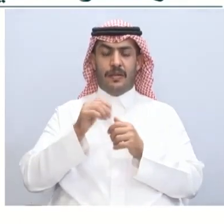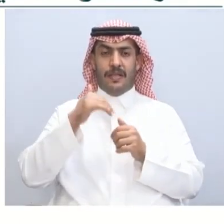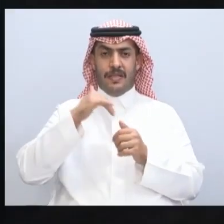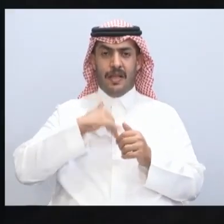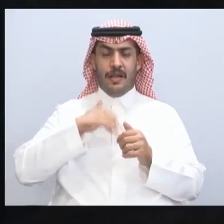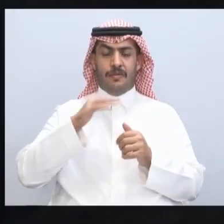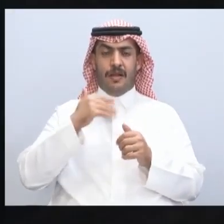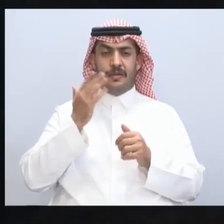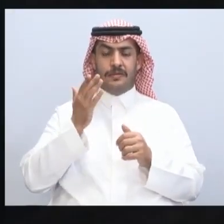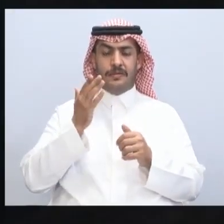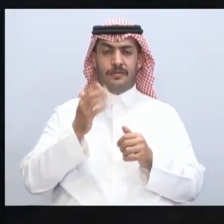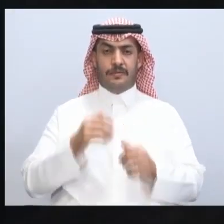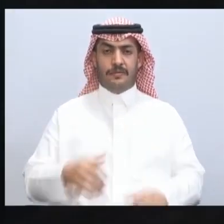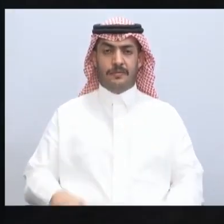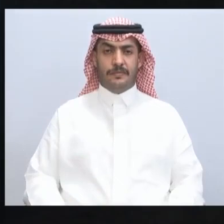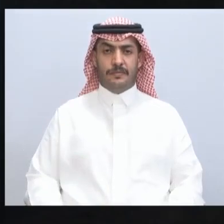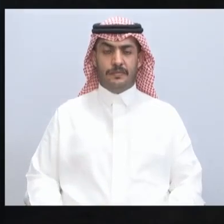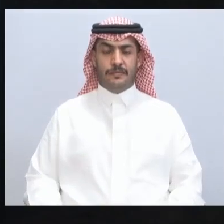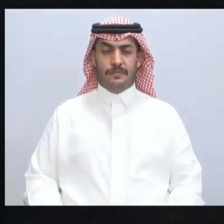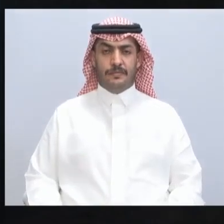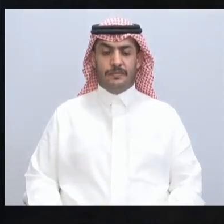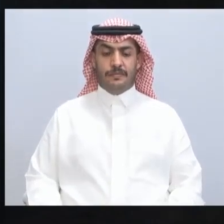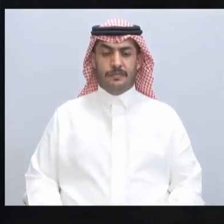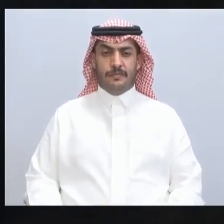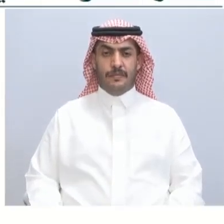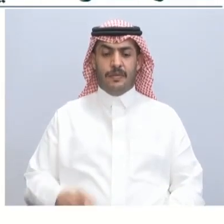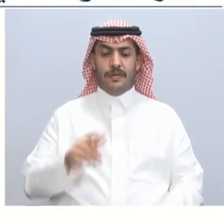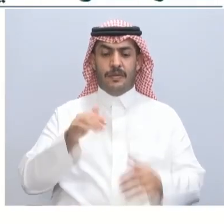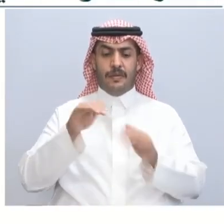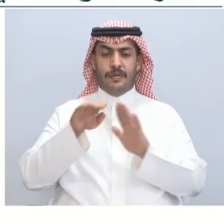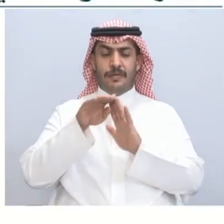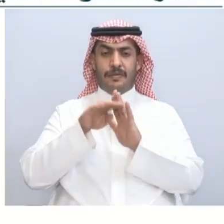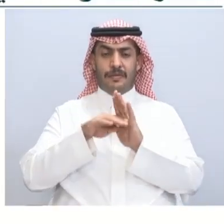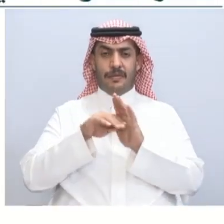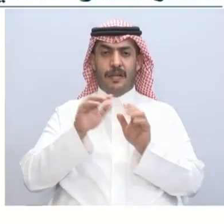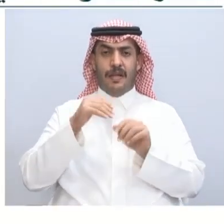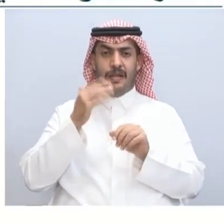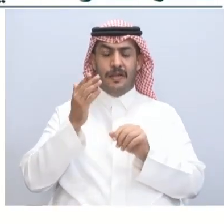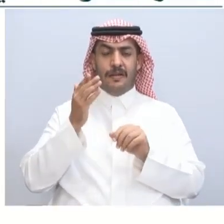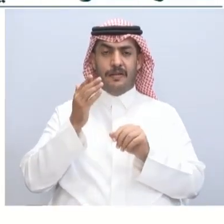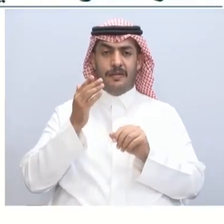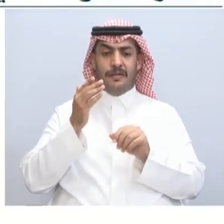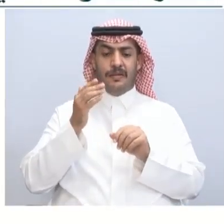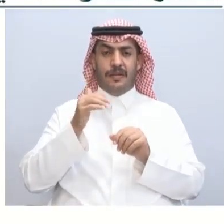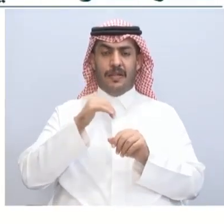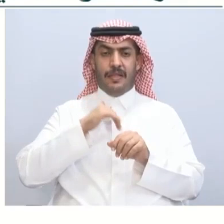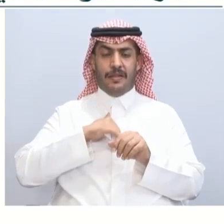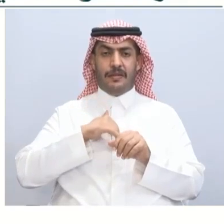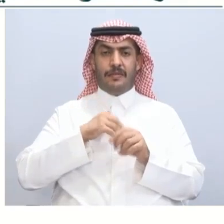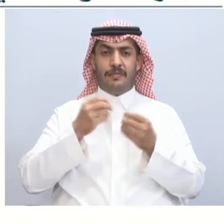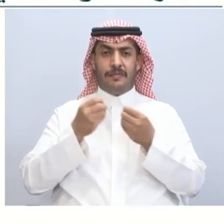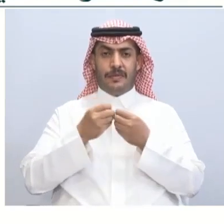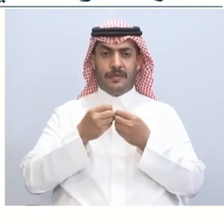داخليه وخارجيه وهي حيث تتفاعل الاحداث الخارجيه والداخليه